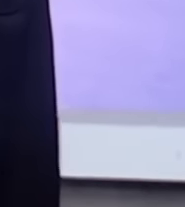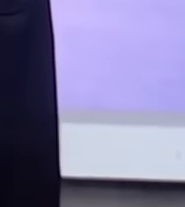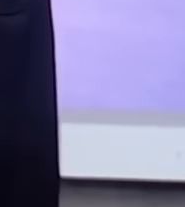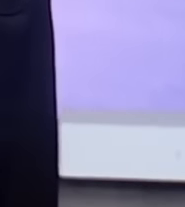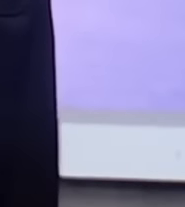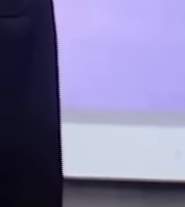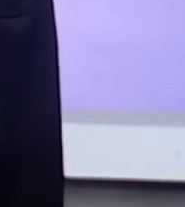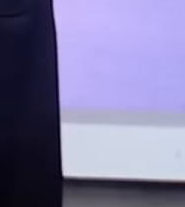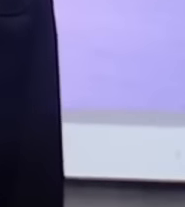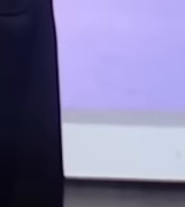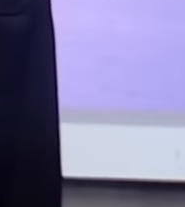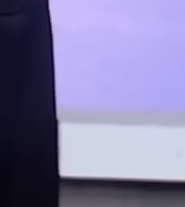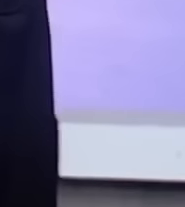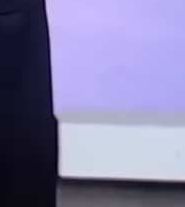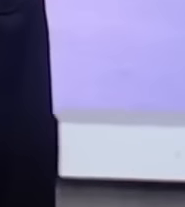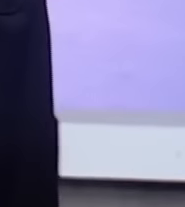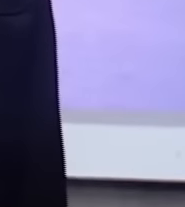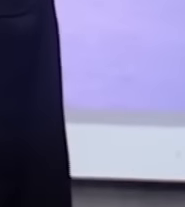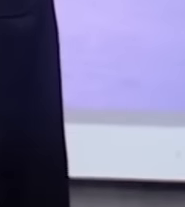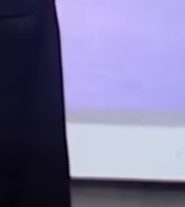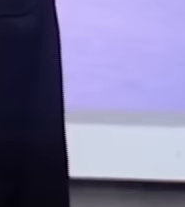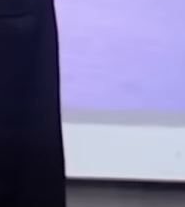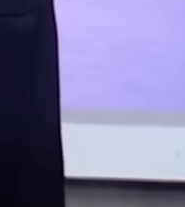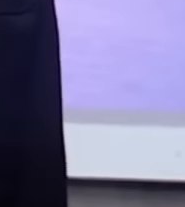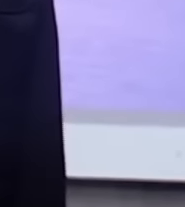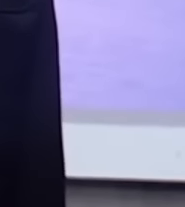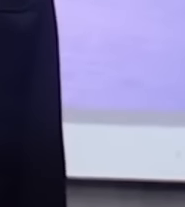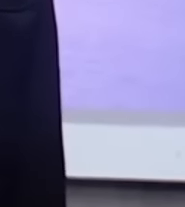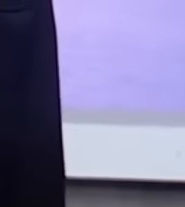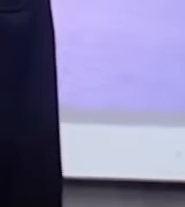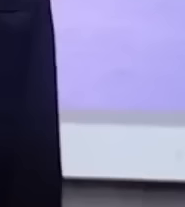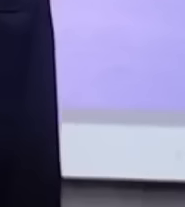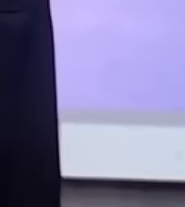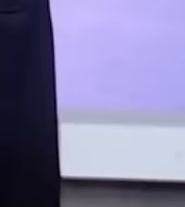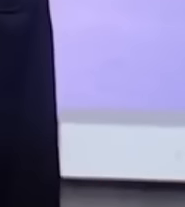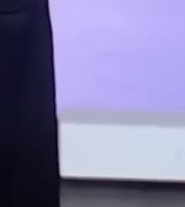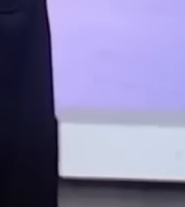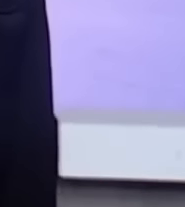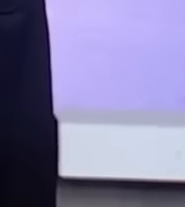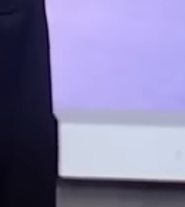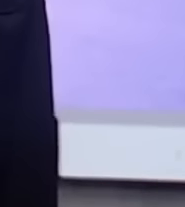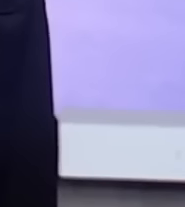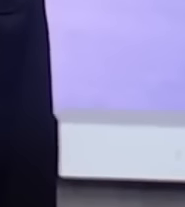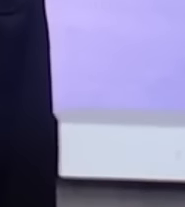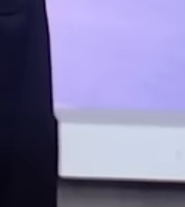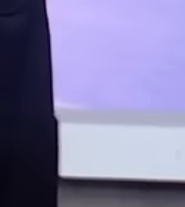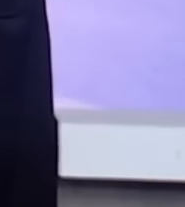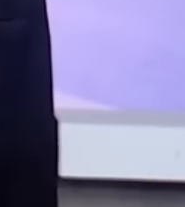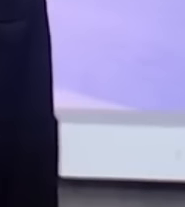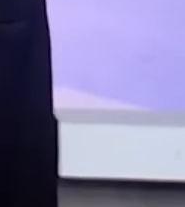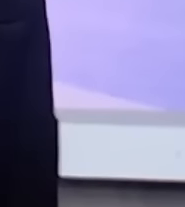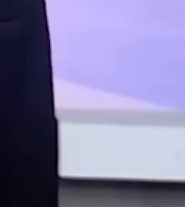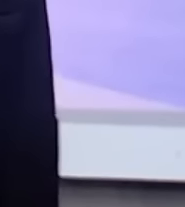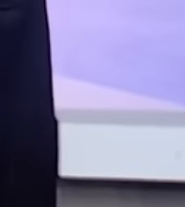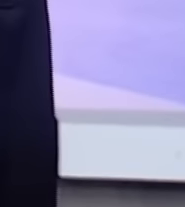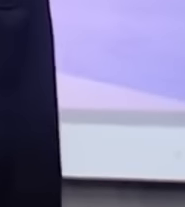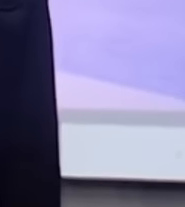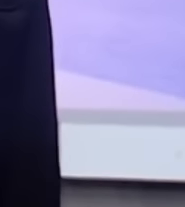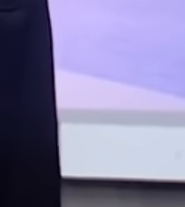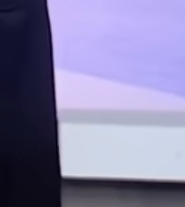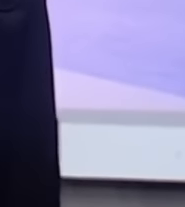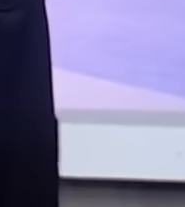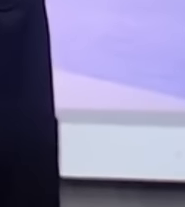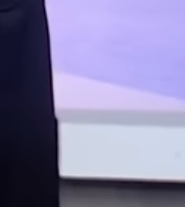Mga kapuso, sama-sama tayong maging saksi. Mag-subscribe sa GMA Integrated News sa YouTube, at para sa mga kapuso abroad,